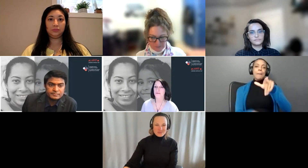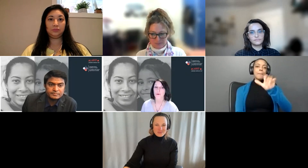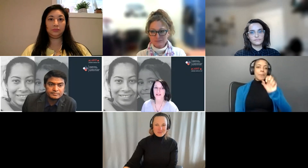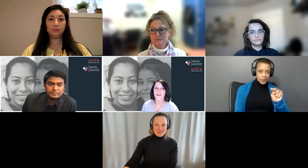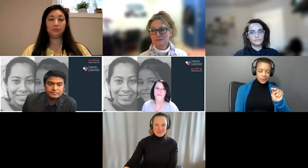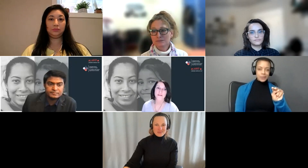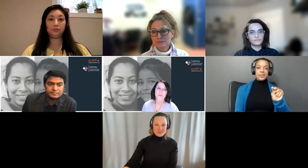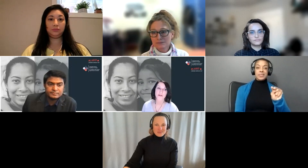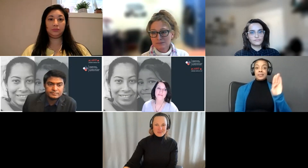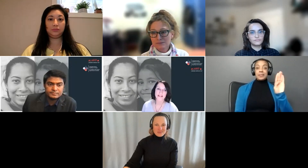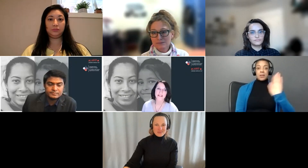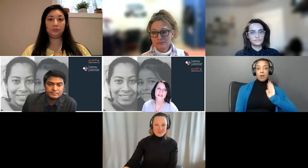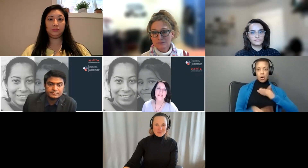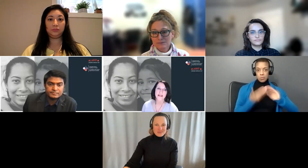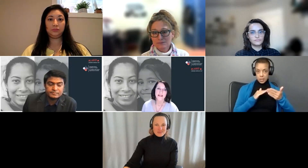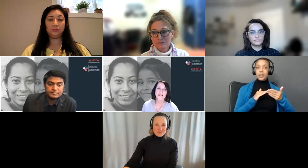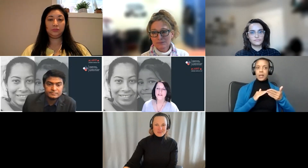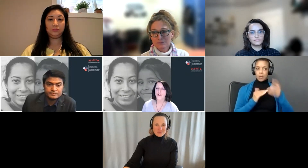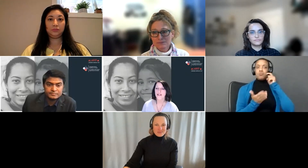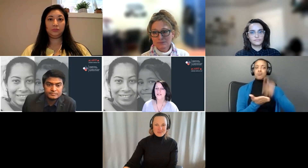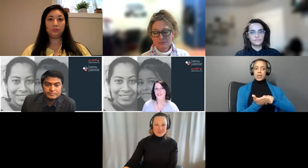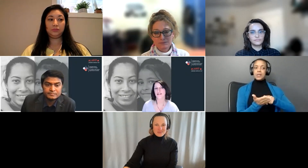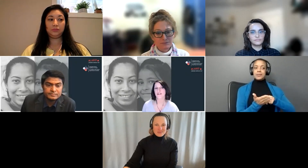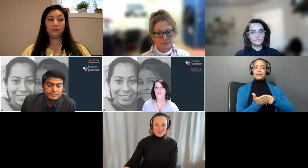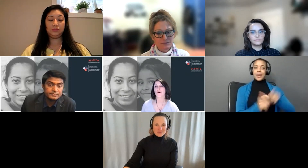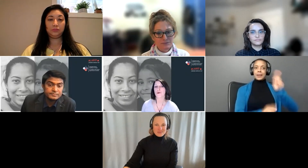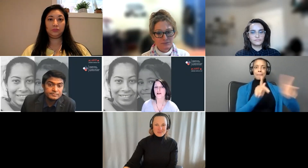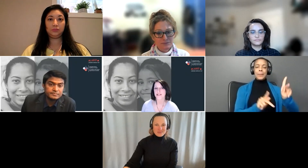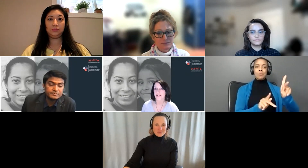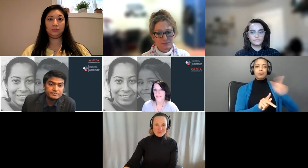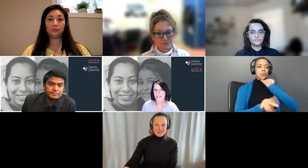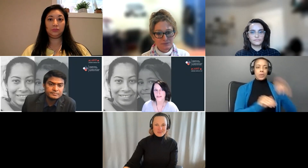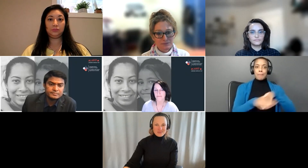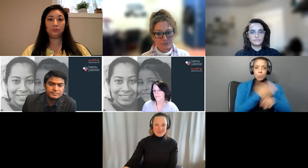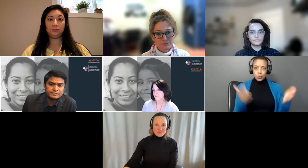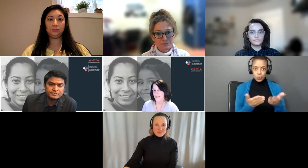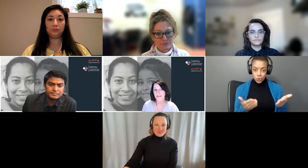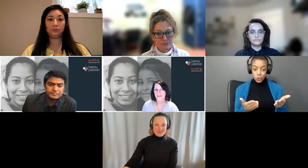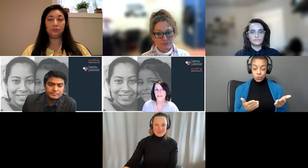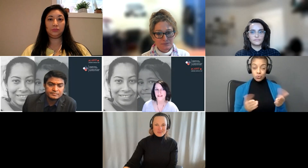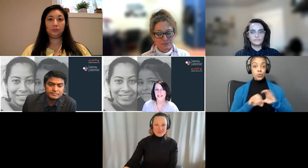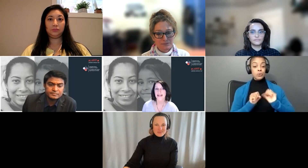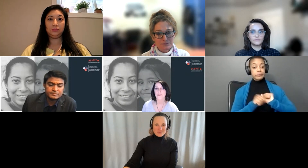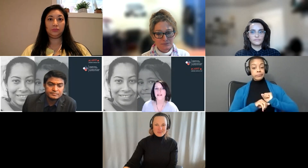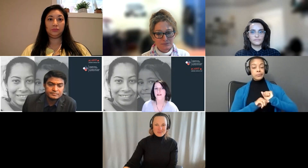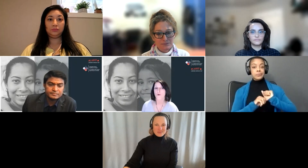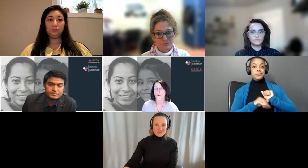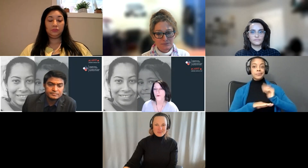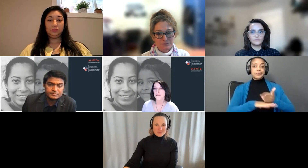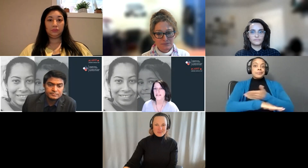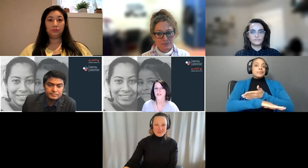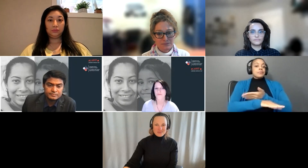reconnu et veulent supporter les résidents immigrés. Et donc,